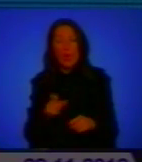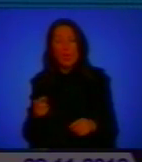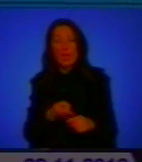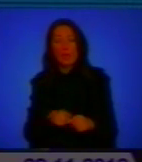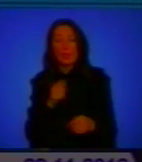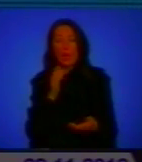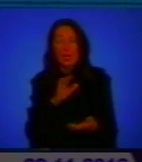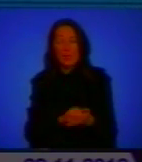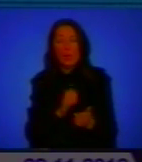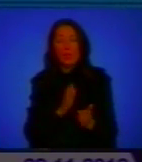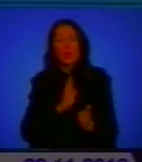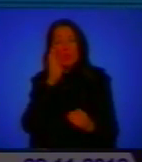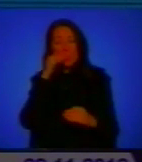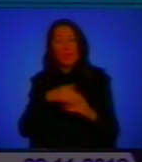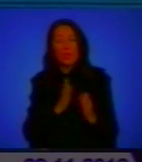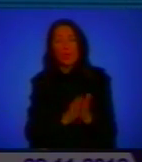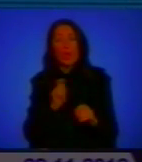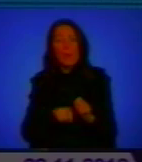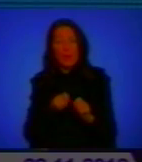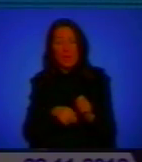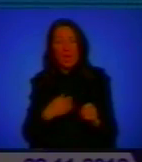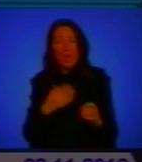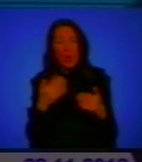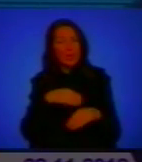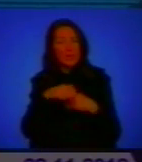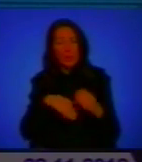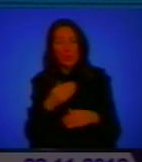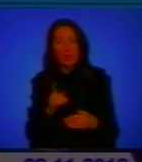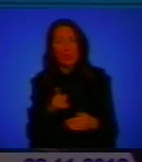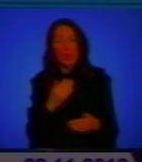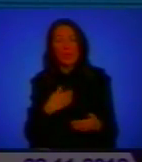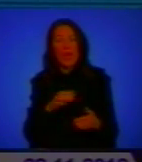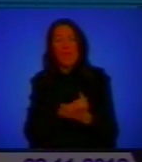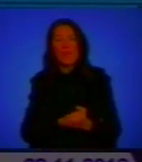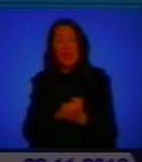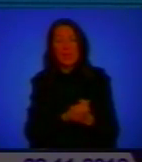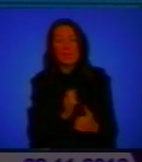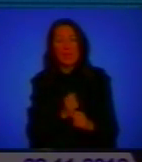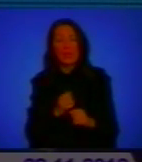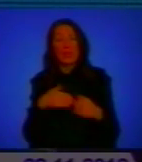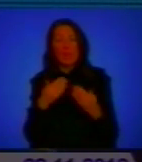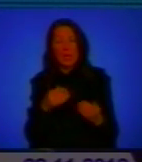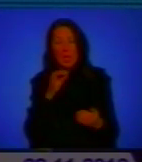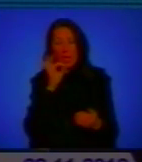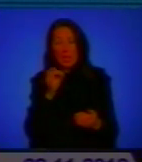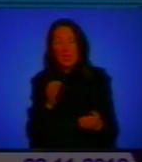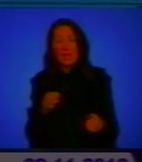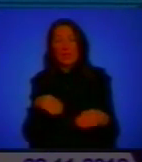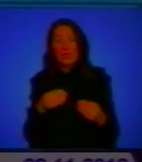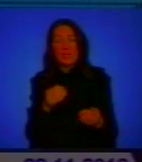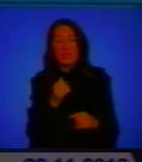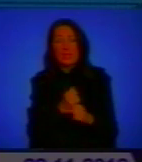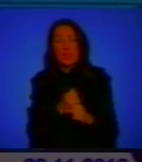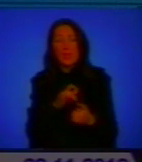только проверяющим. Потому что я уже запутался. И вот то, что я на Федерации работодателей говорил, что давайте сделаем реестр этих